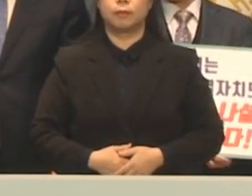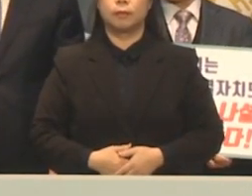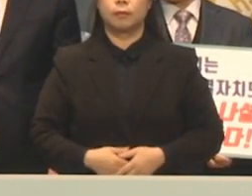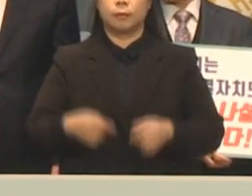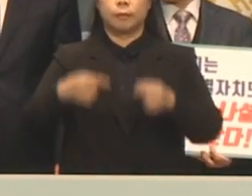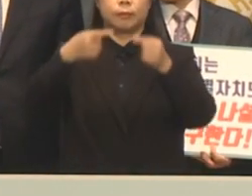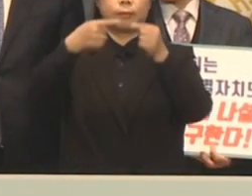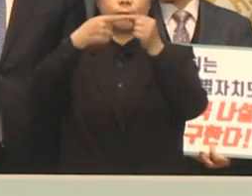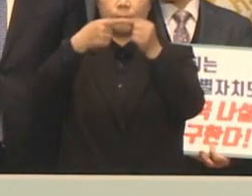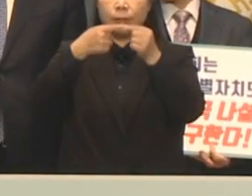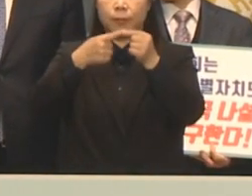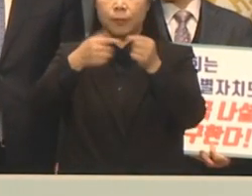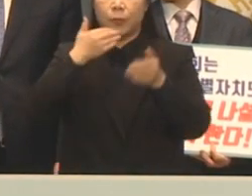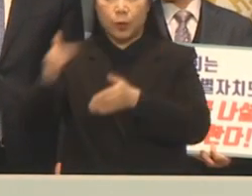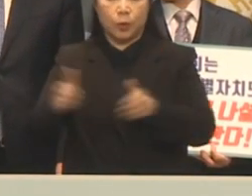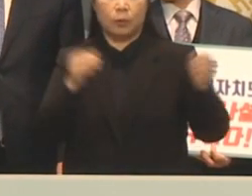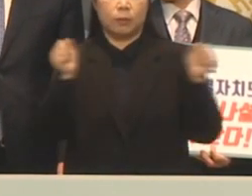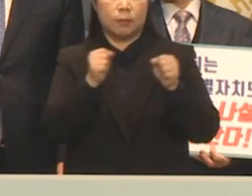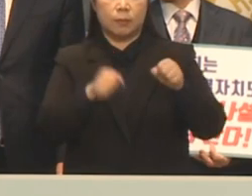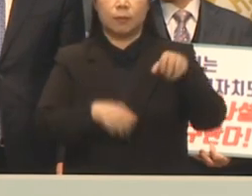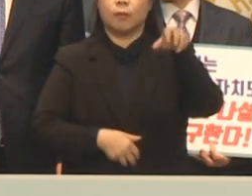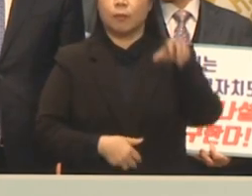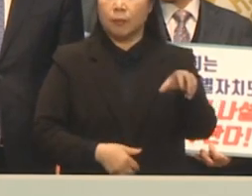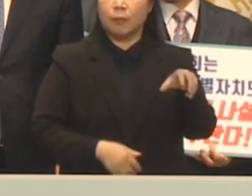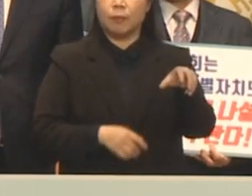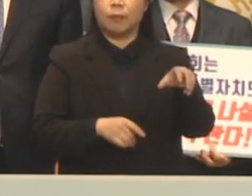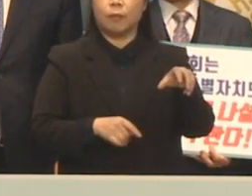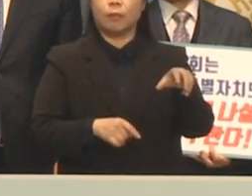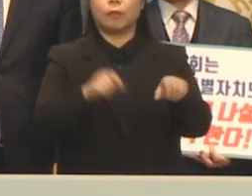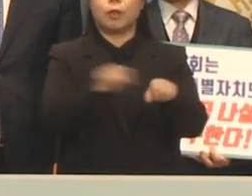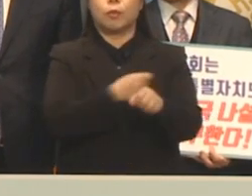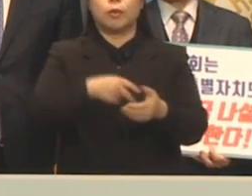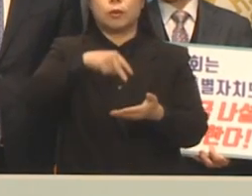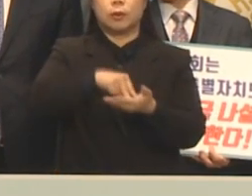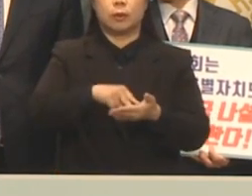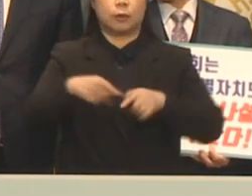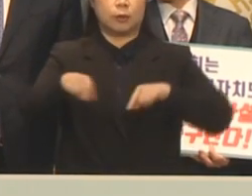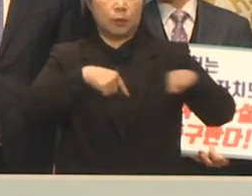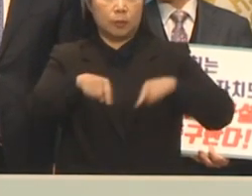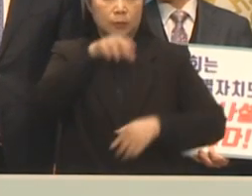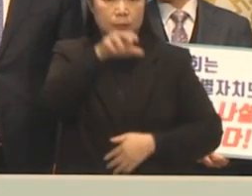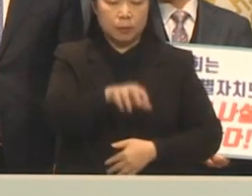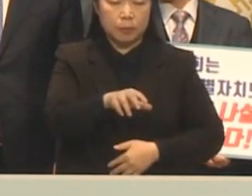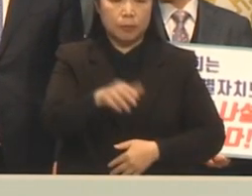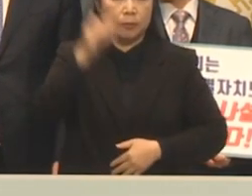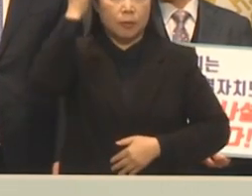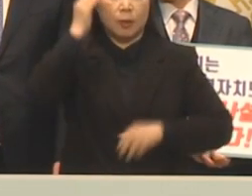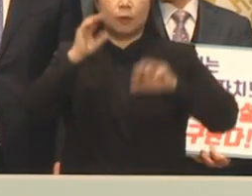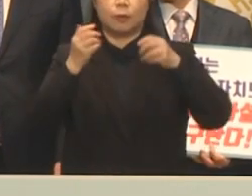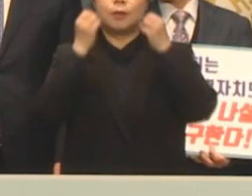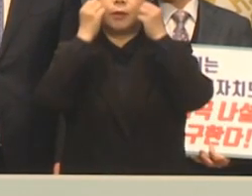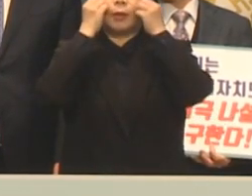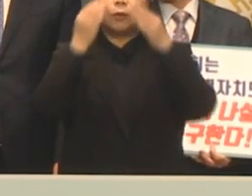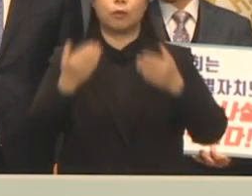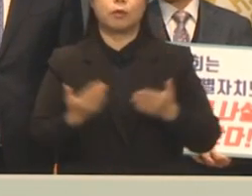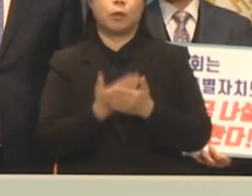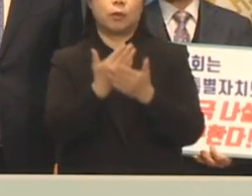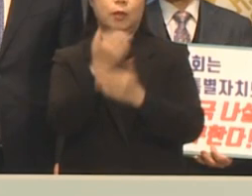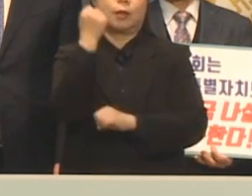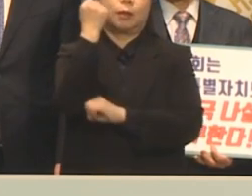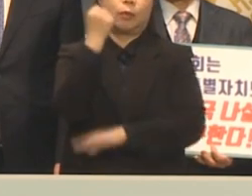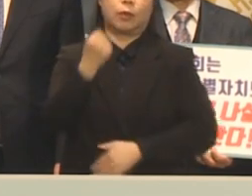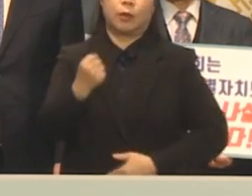하나, 경기 북부 특별자치도는 대한민국의 새로운 성장